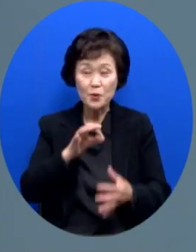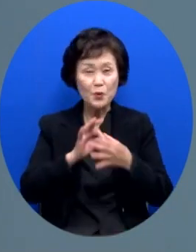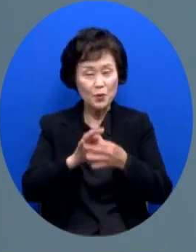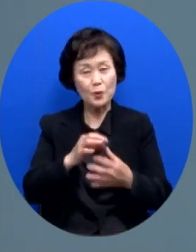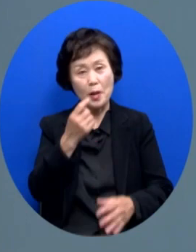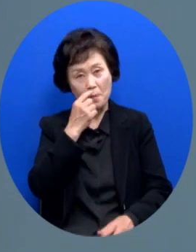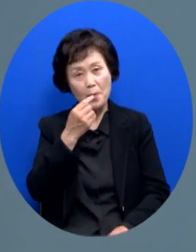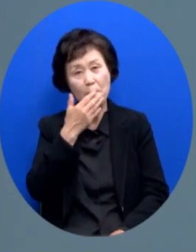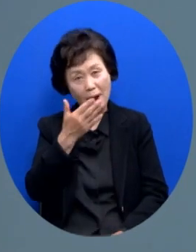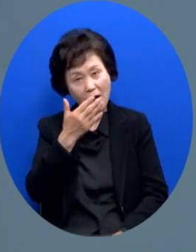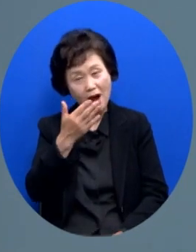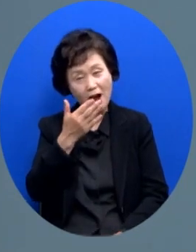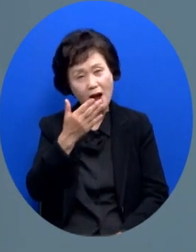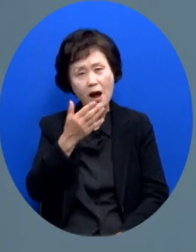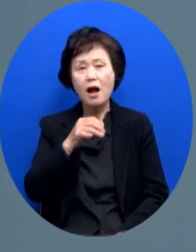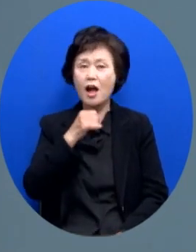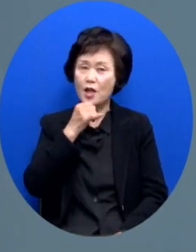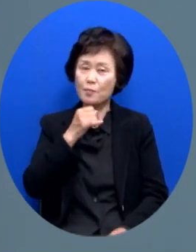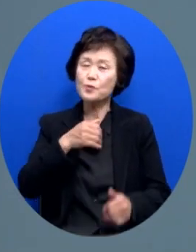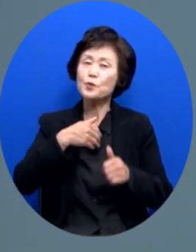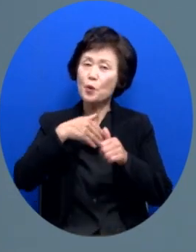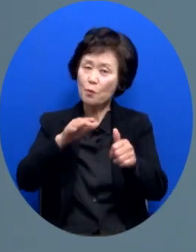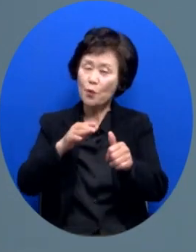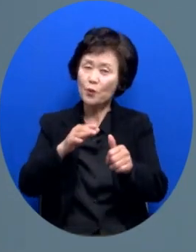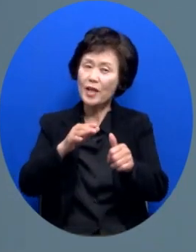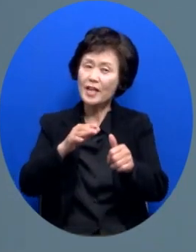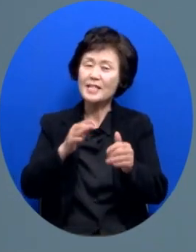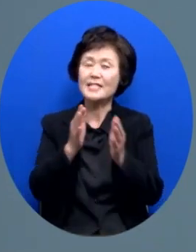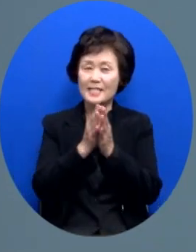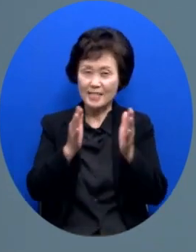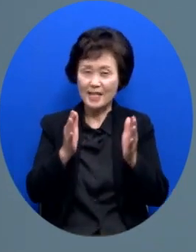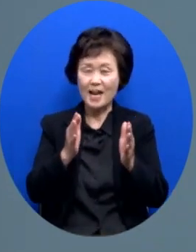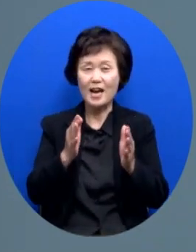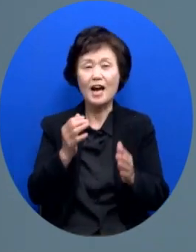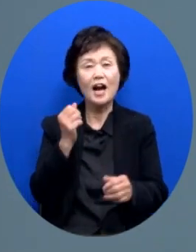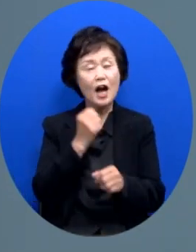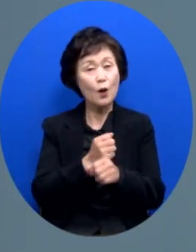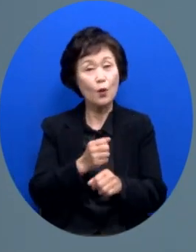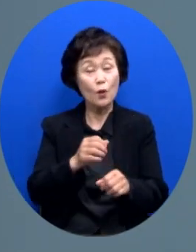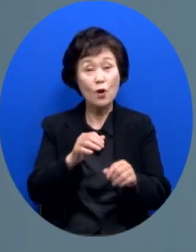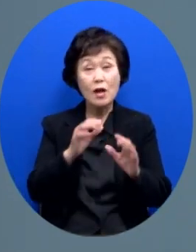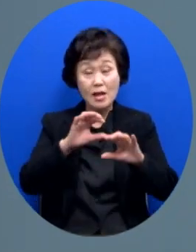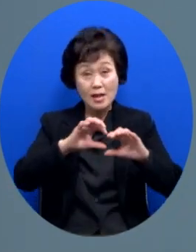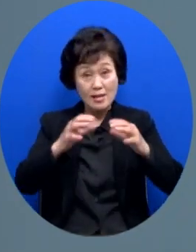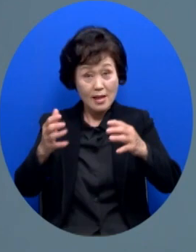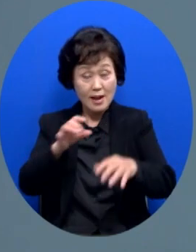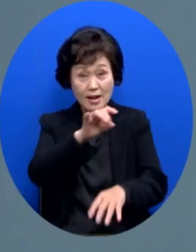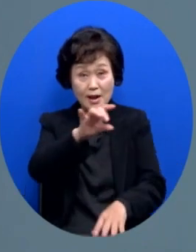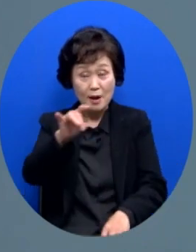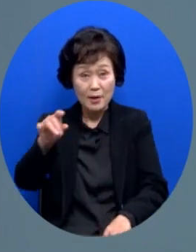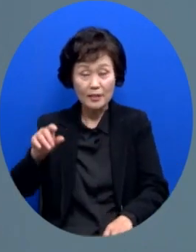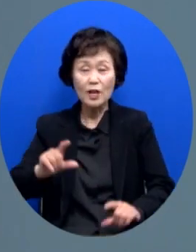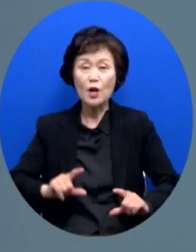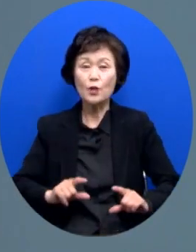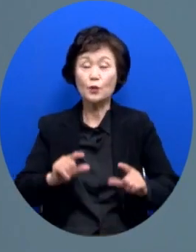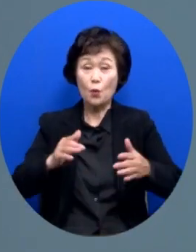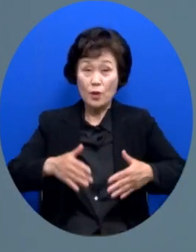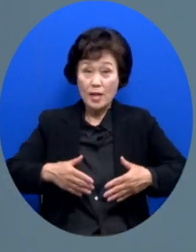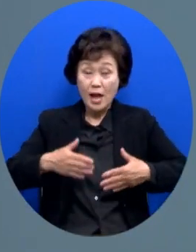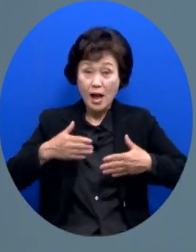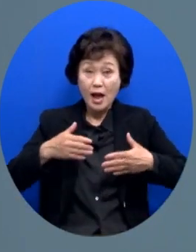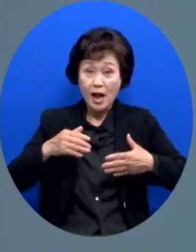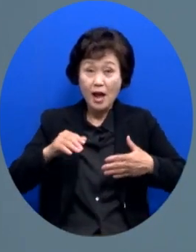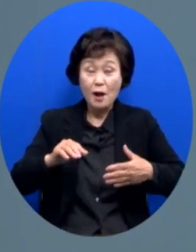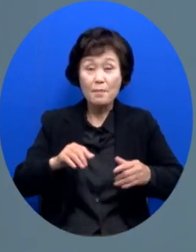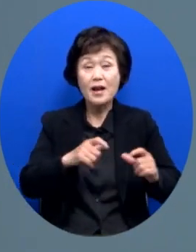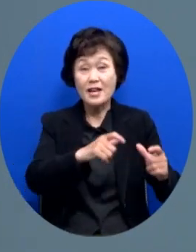주고 있대요. 그래서 우리가 염소 보내기 운동 이제 그런 일도 하면서 각 나라에 그러면 또 동남아권에는 이제 닭이 이제